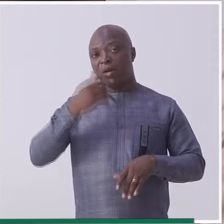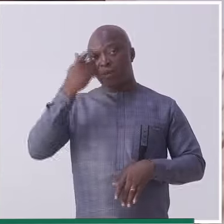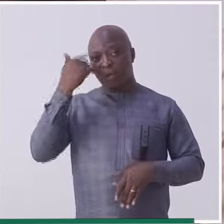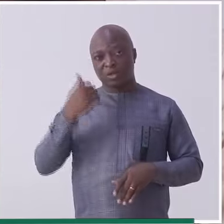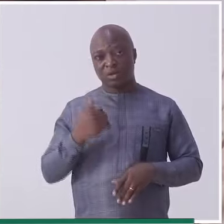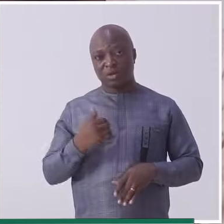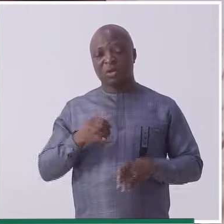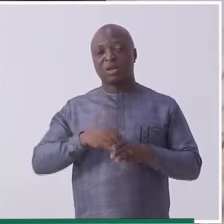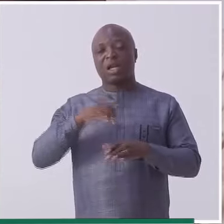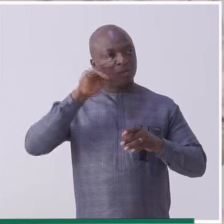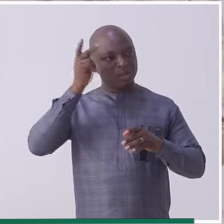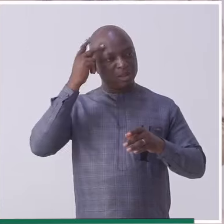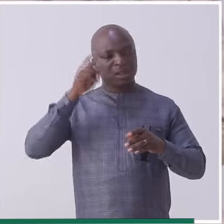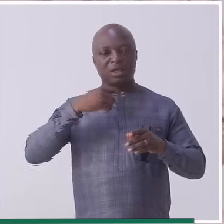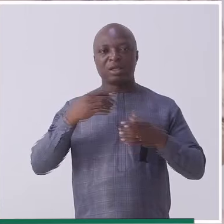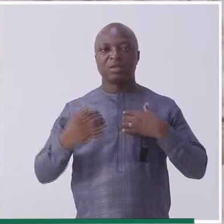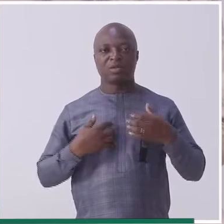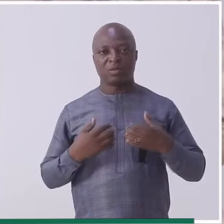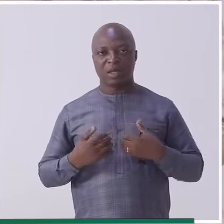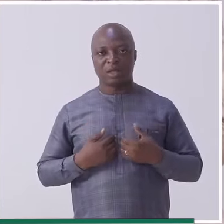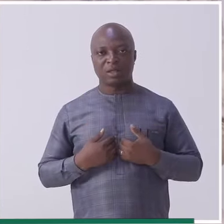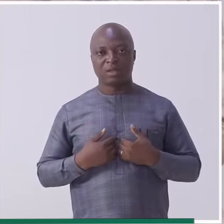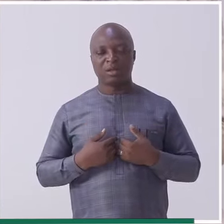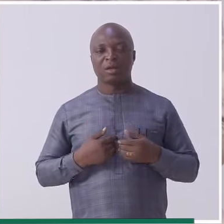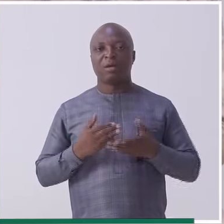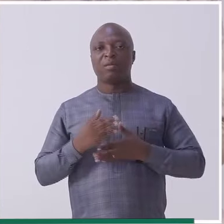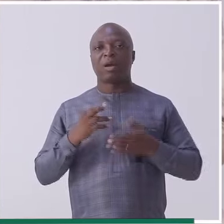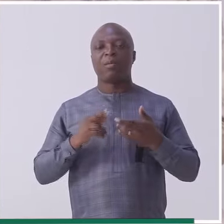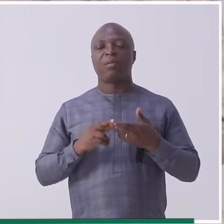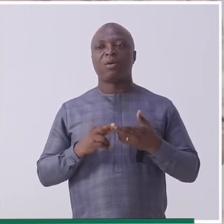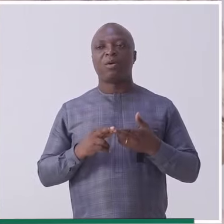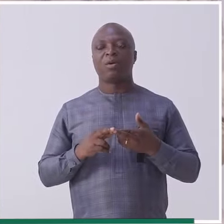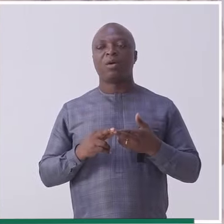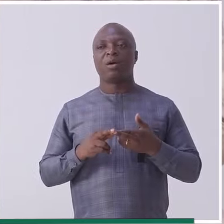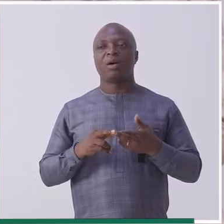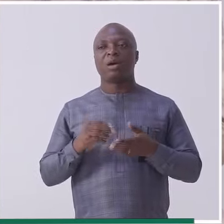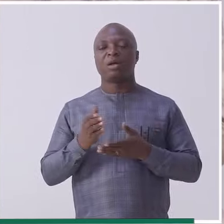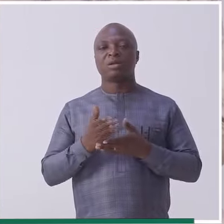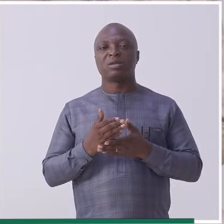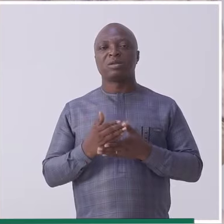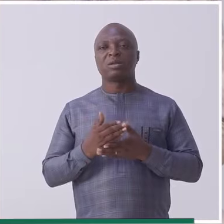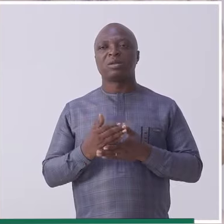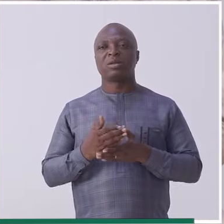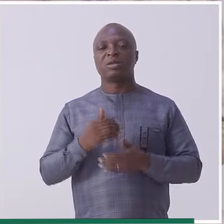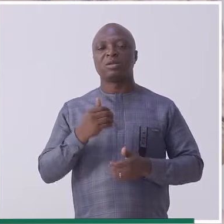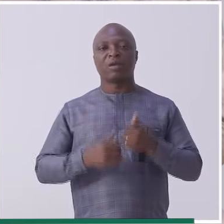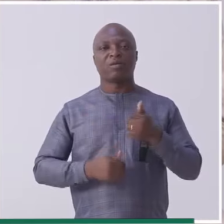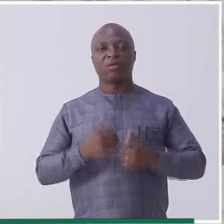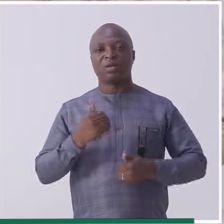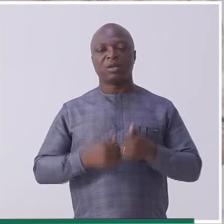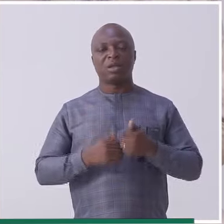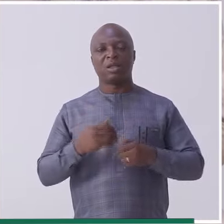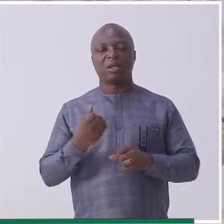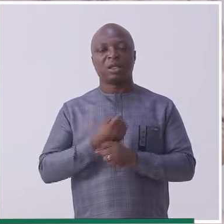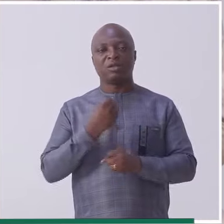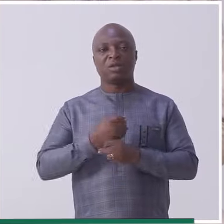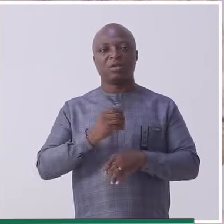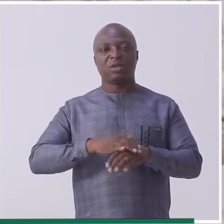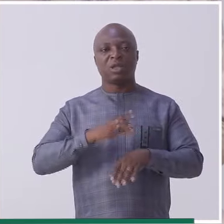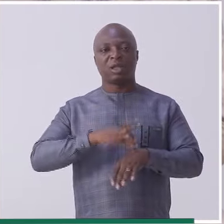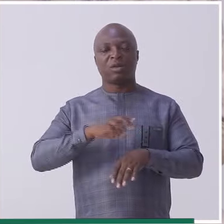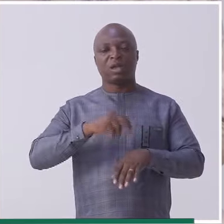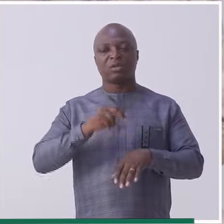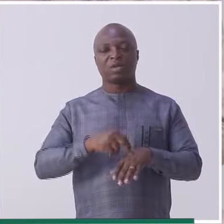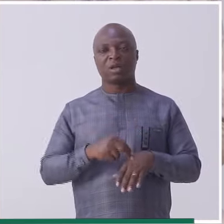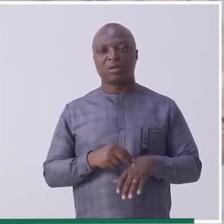certains acteurs politiques qui se plaignent et par rapport au déploiement de leurs activités, de leurs meetings sur le territoire national.